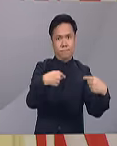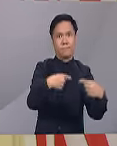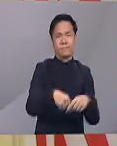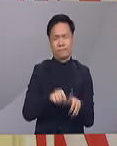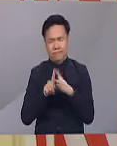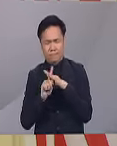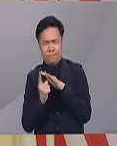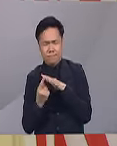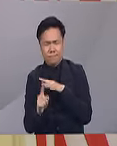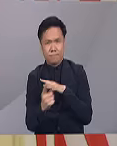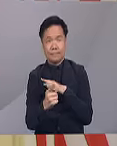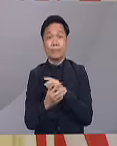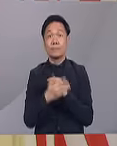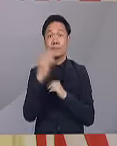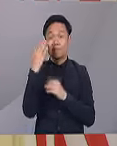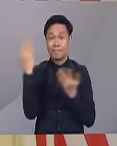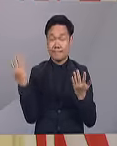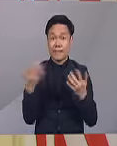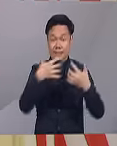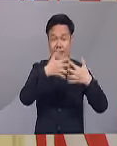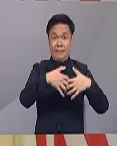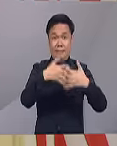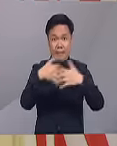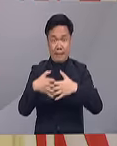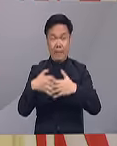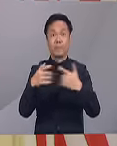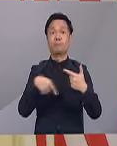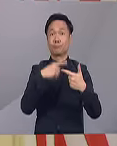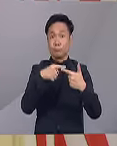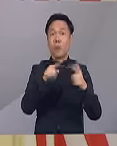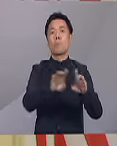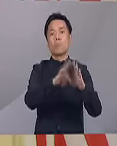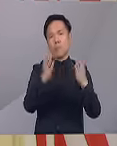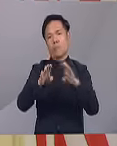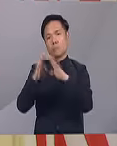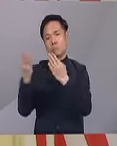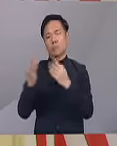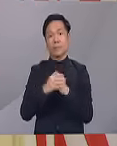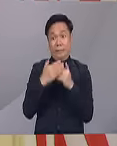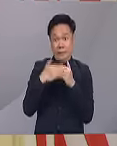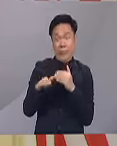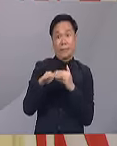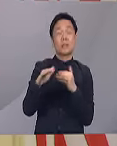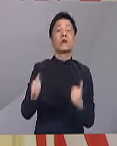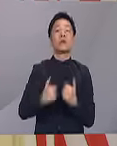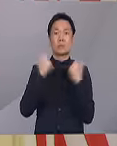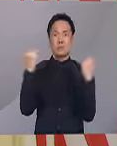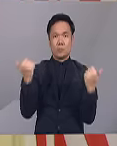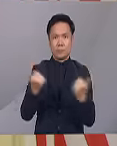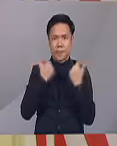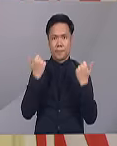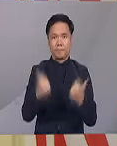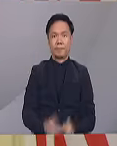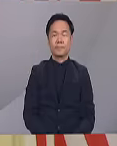apabila sektor-sektor perkilangan dan sebagainya dibuka apabila Hari Raya, cuti Hari Raya